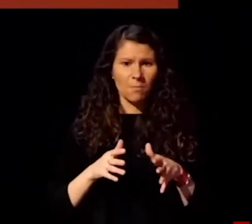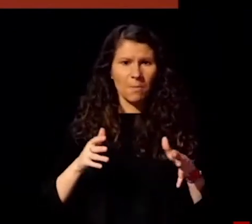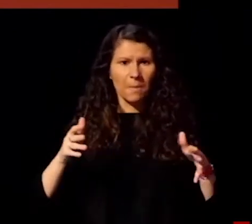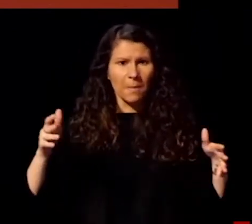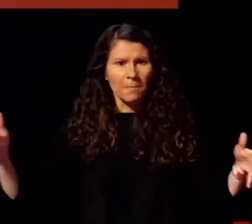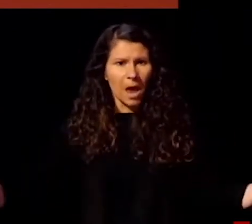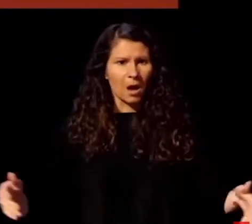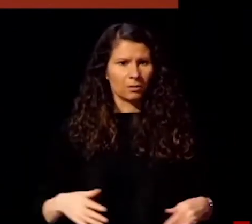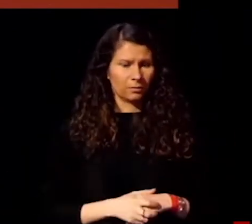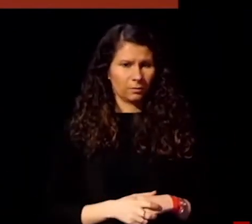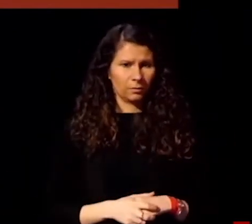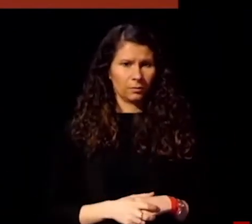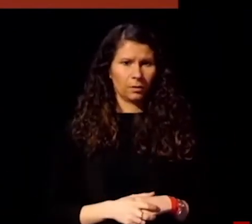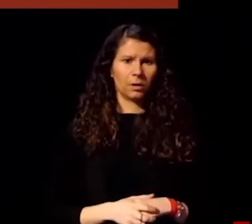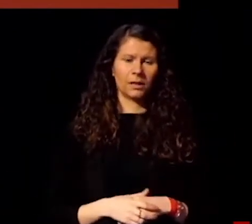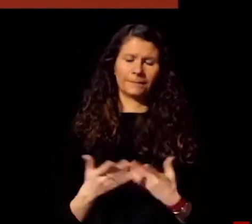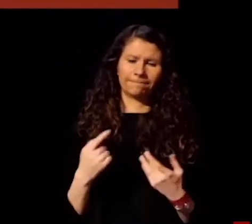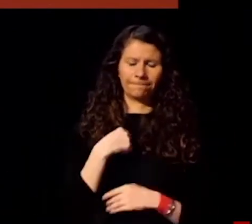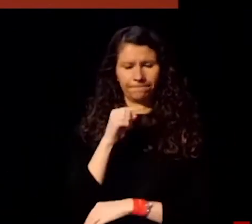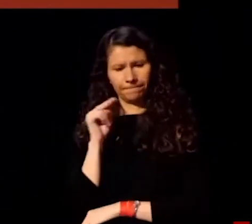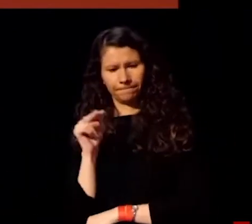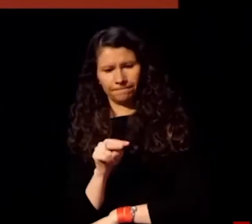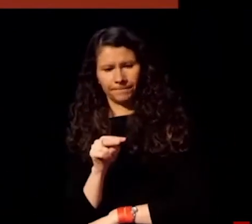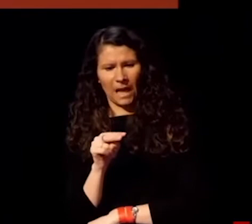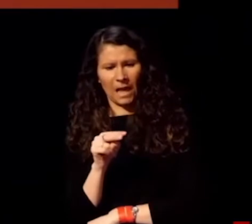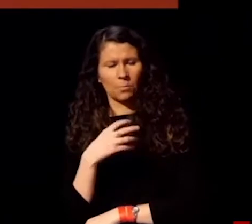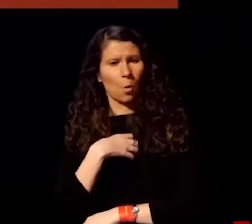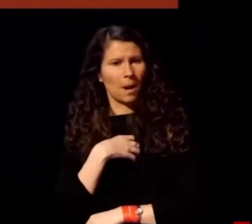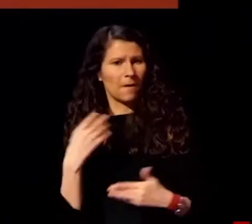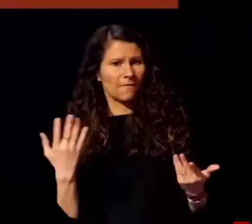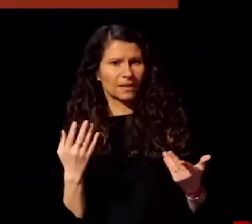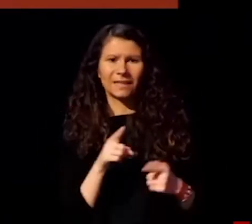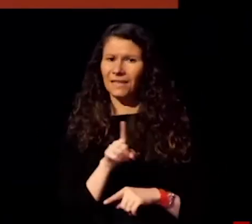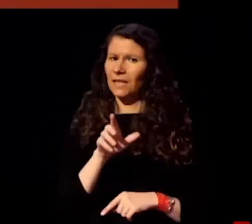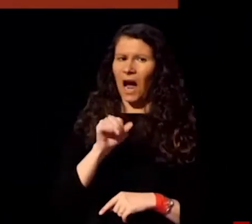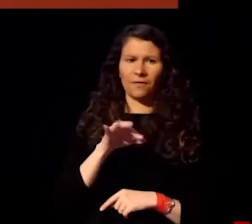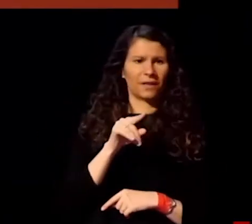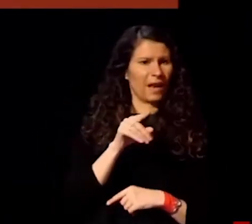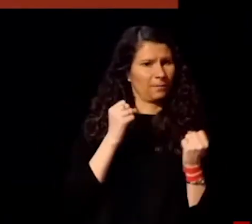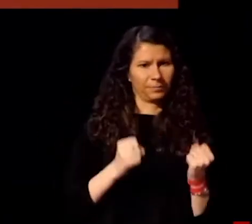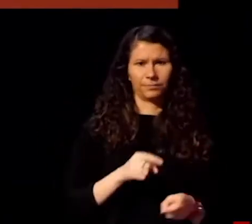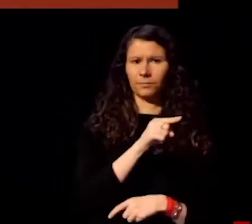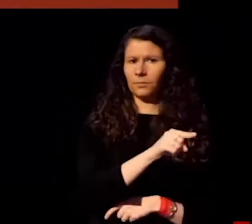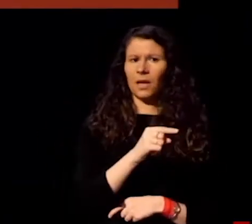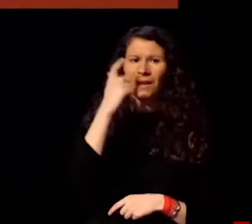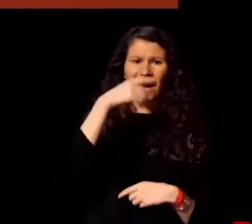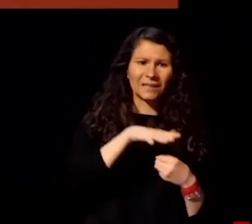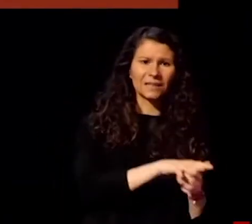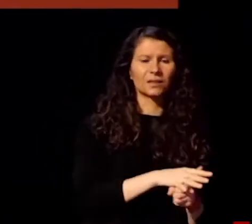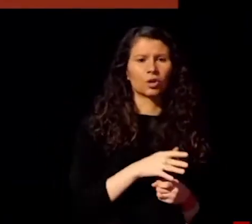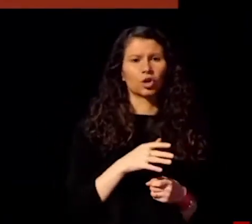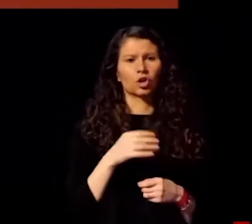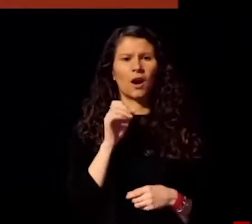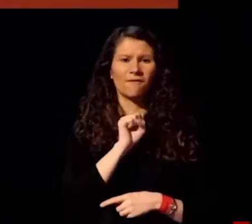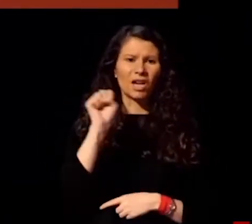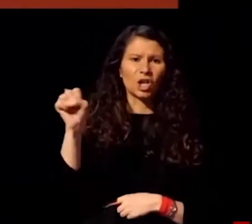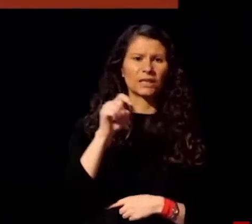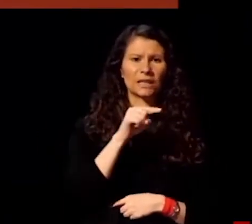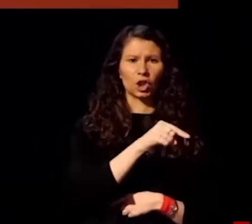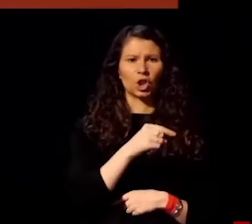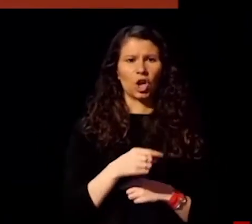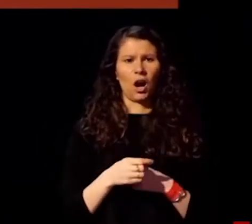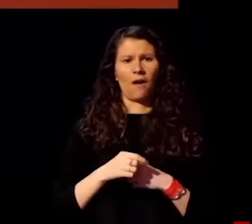mein problem dabei ist nicht primär die afg mit ihren rassistischen und faschistischen flügeln zu ihr